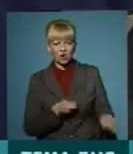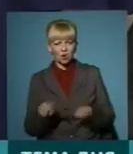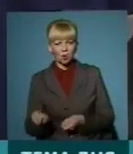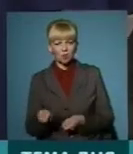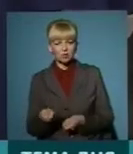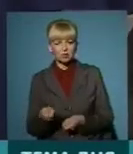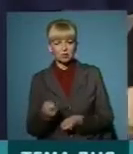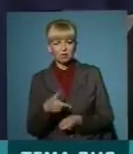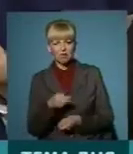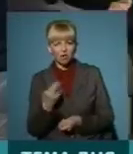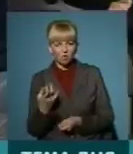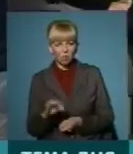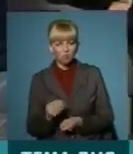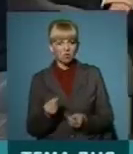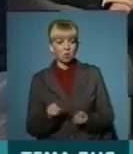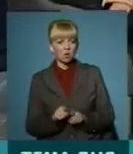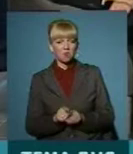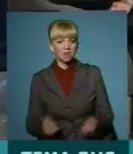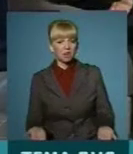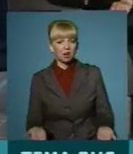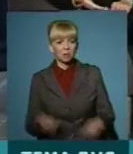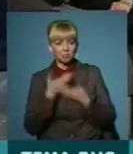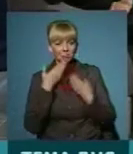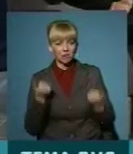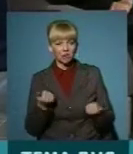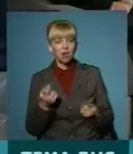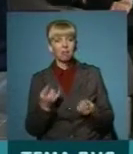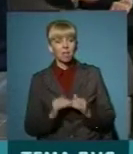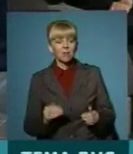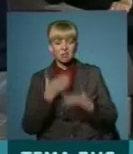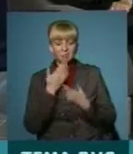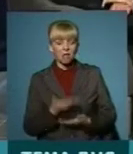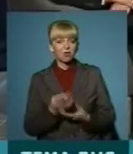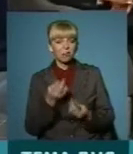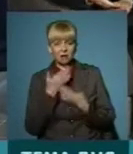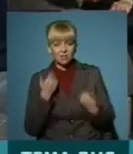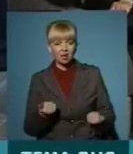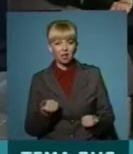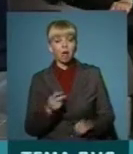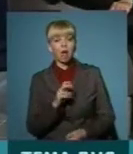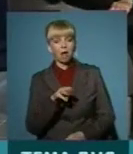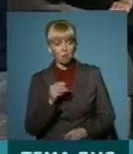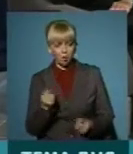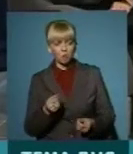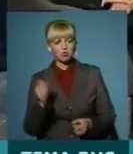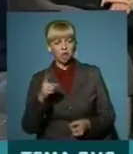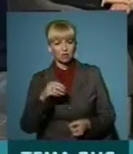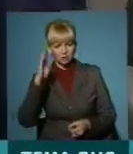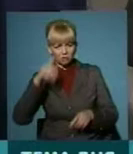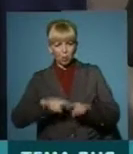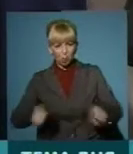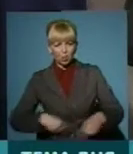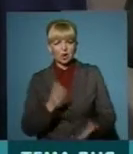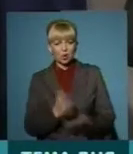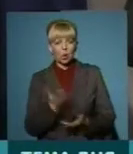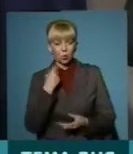выловили. Денег все время нет. Вот на детей нет, на села нет. Но на КамАЗы есть, на золотые унитазы есть. Поэтому,